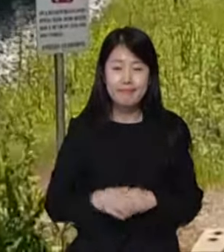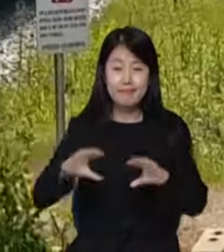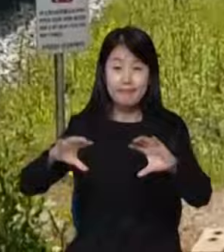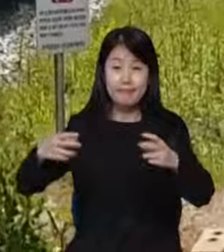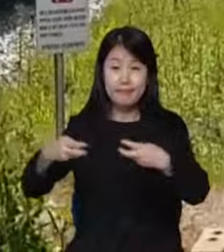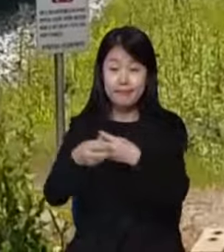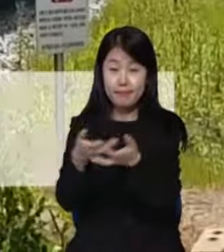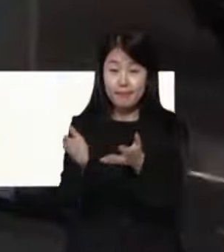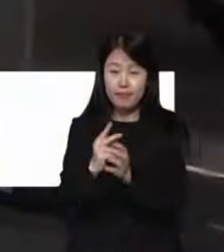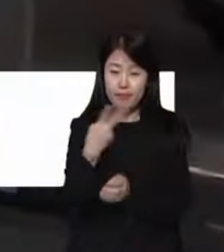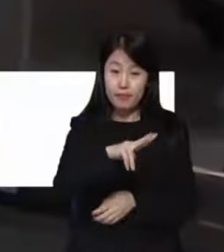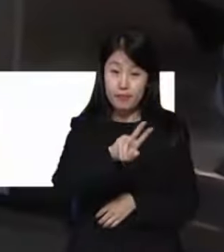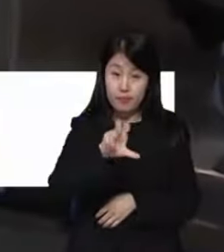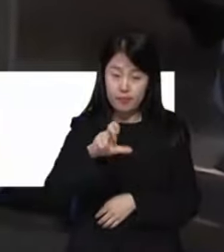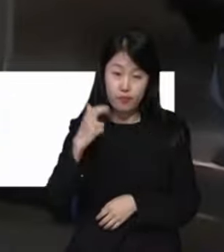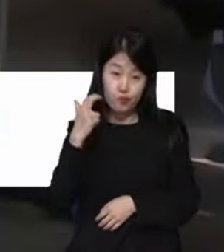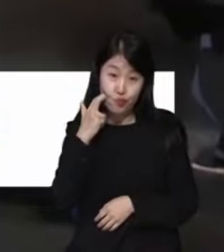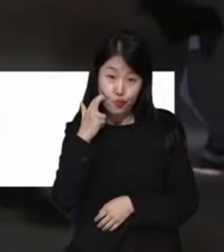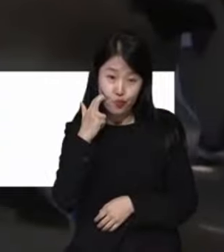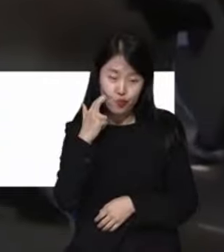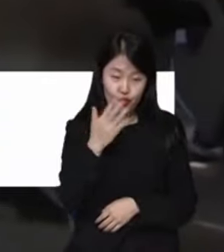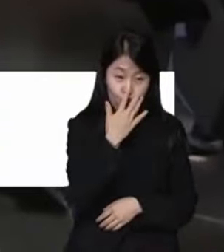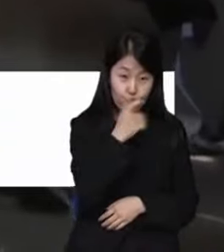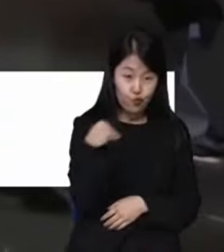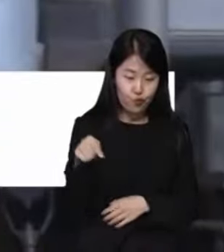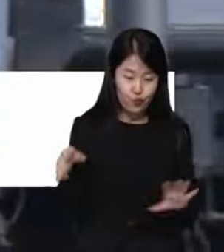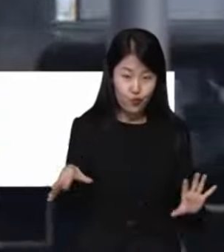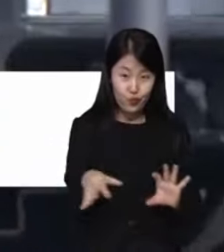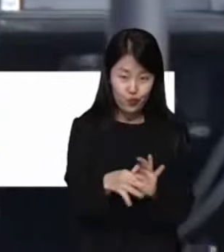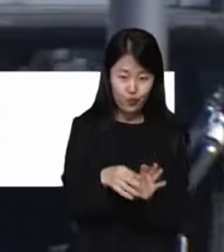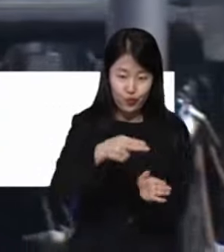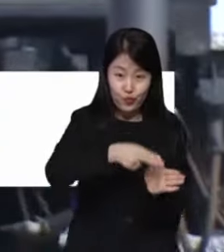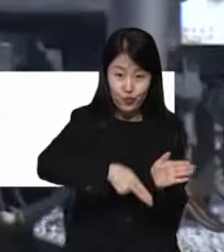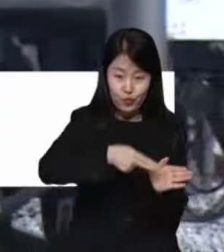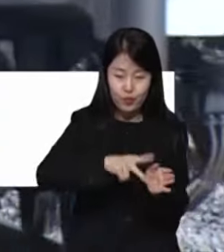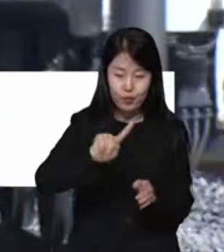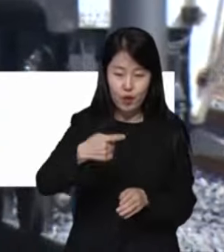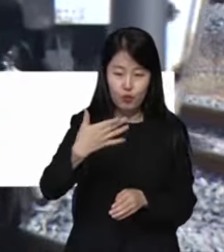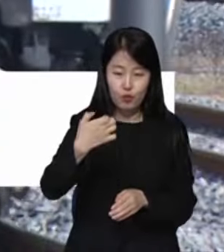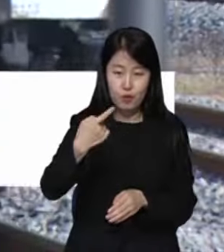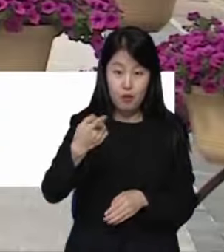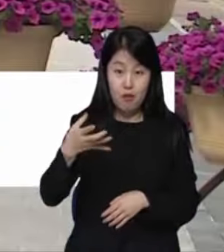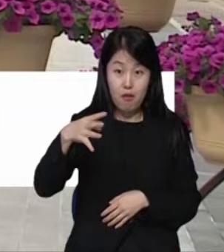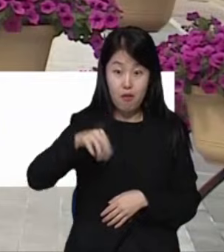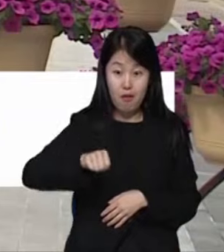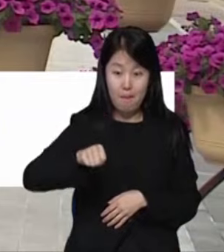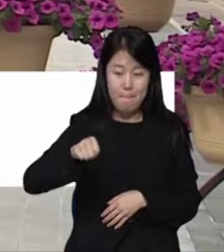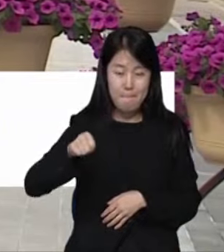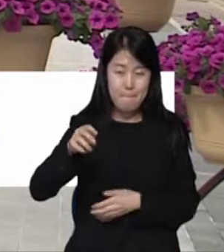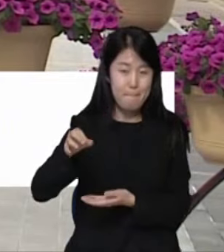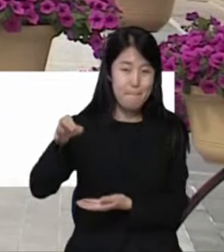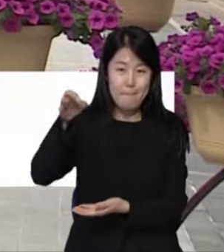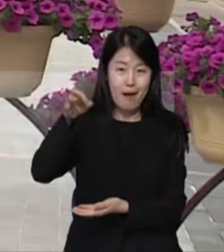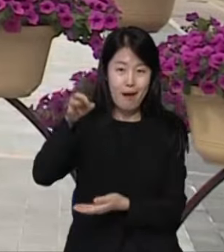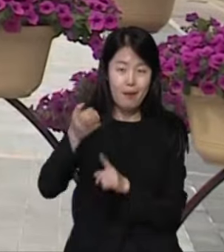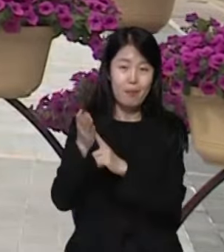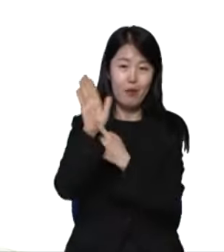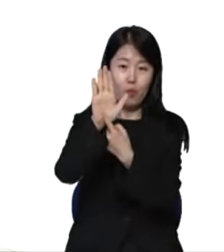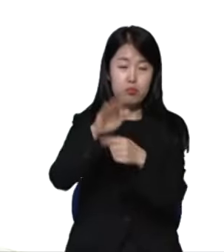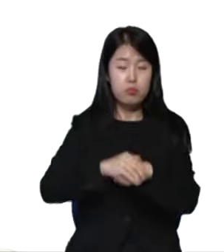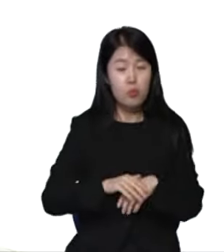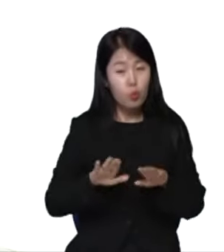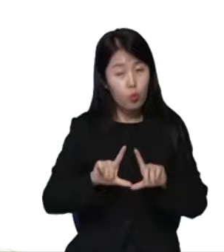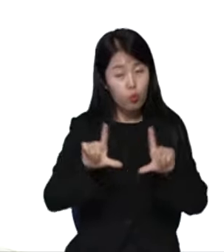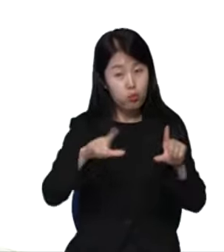국토교통부가 2025년 광주 송정과 순천 간 전철화 사업에 191억 원의 예산이 편성됐다고 밝혔습니다.